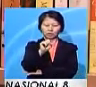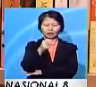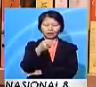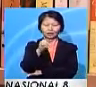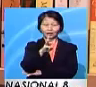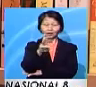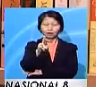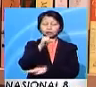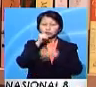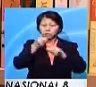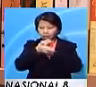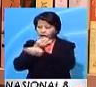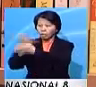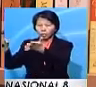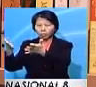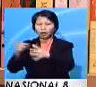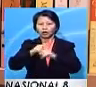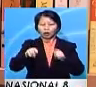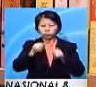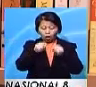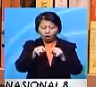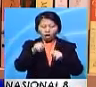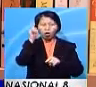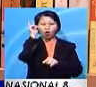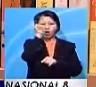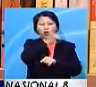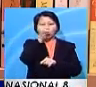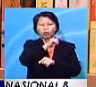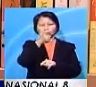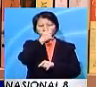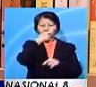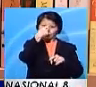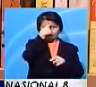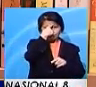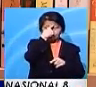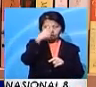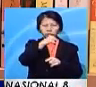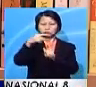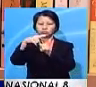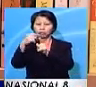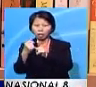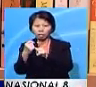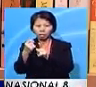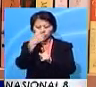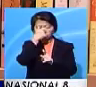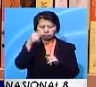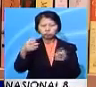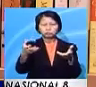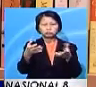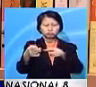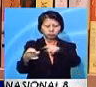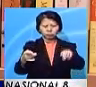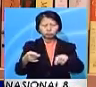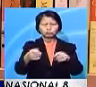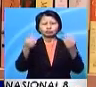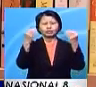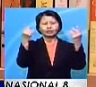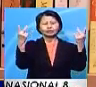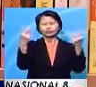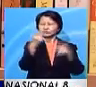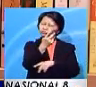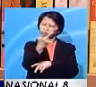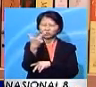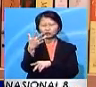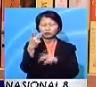tidak dihebahkan tapi ianya begitu kritikal. Kerana India dan Pakistan disebabkan oleh Kashmir dah tiga kali berperang